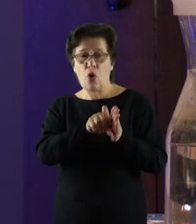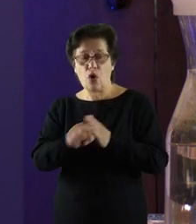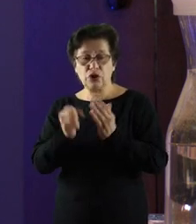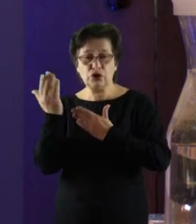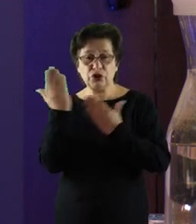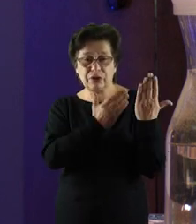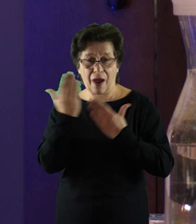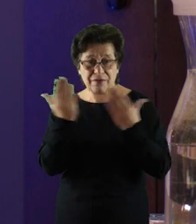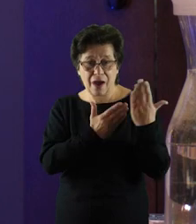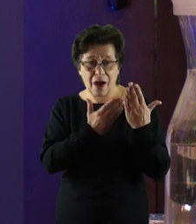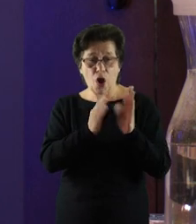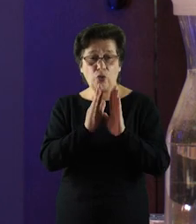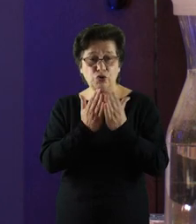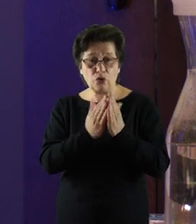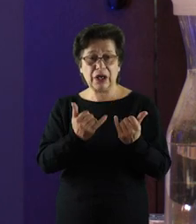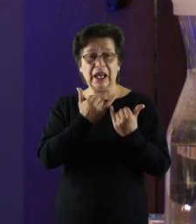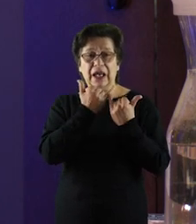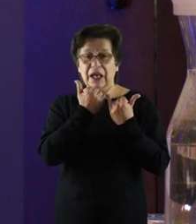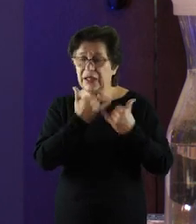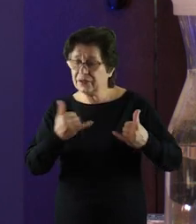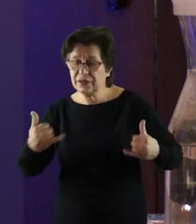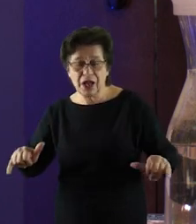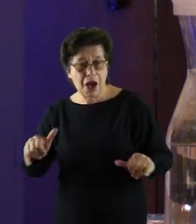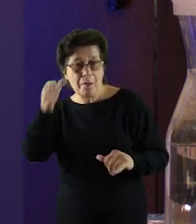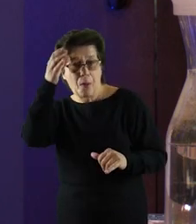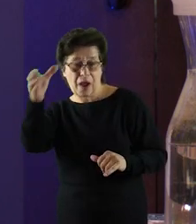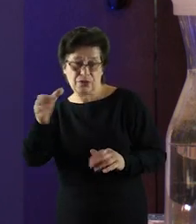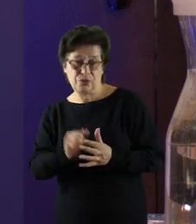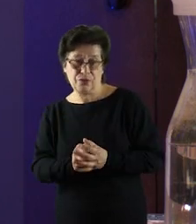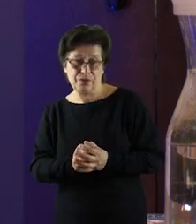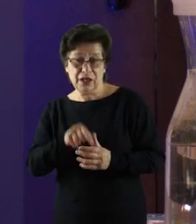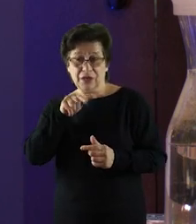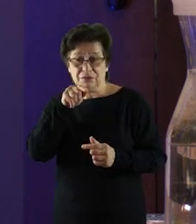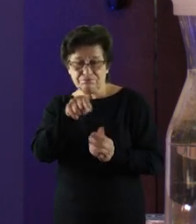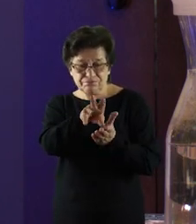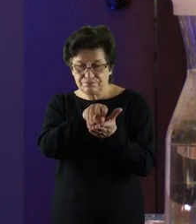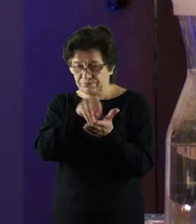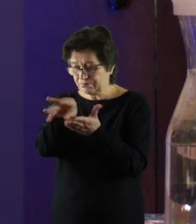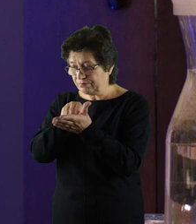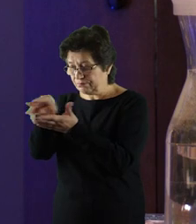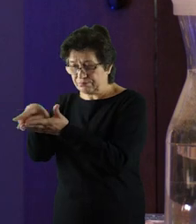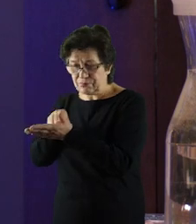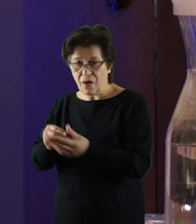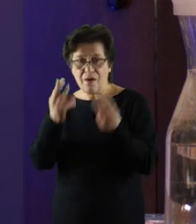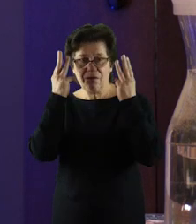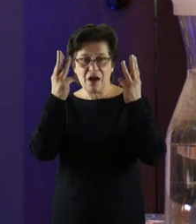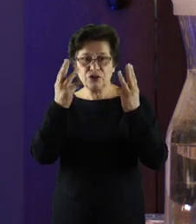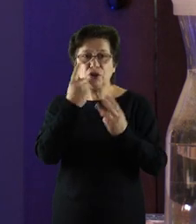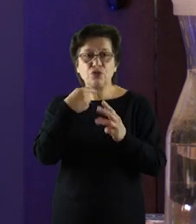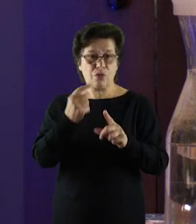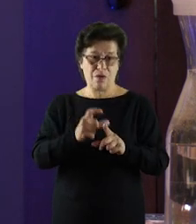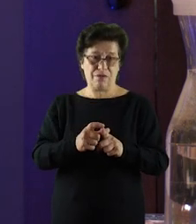zrobiłam. Gdy byłam w waszym wieku, pochłaniałam książki i właśnie z nich czerpałam przepiękne i ważne słowa.